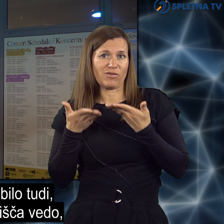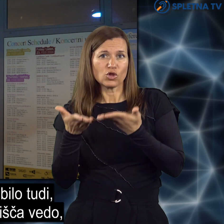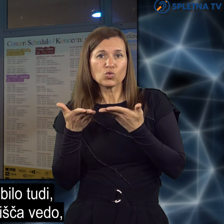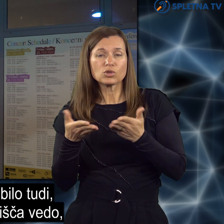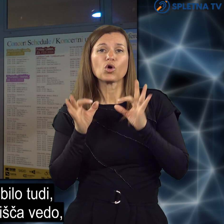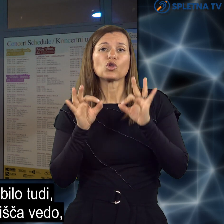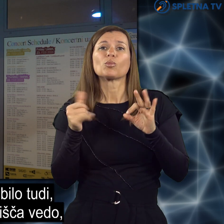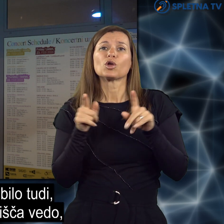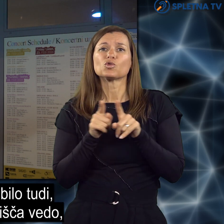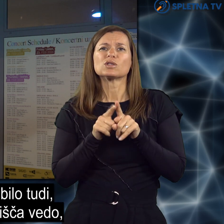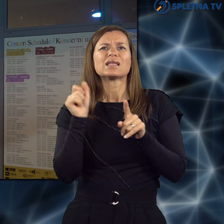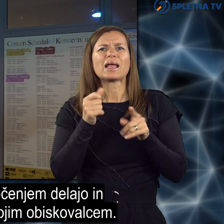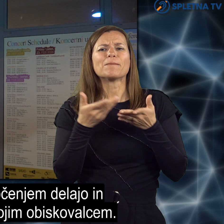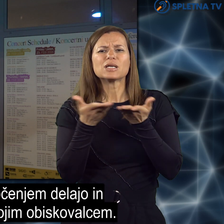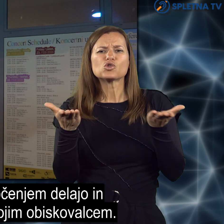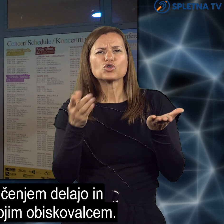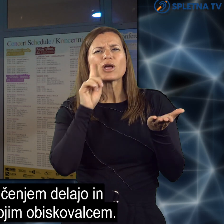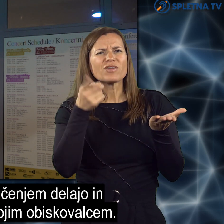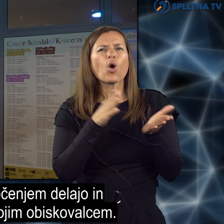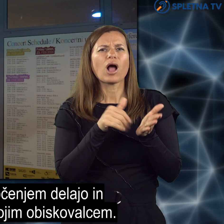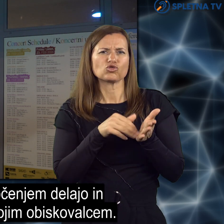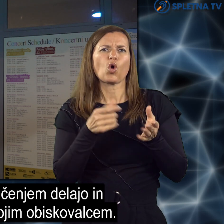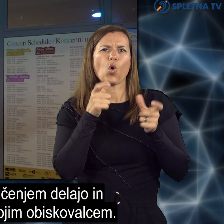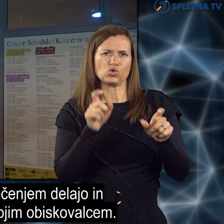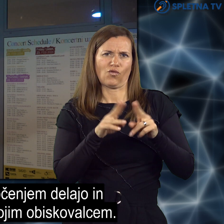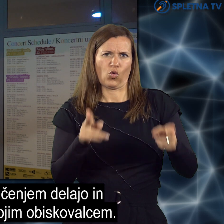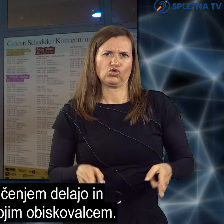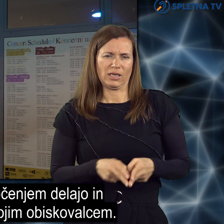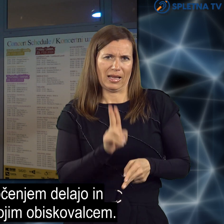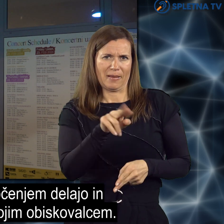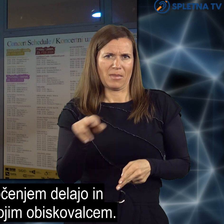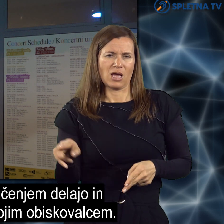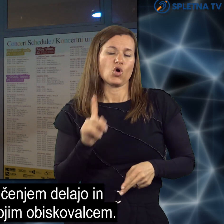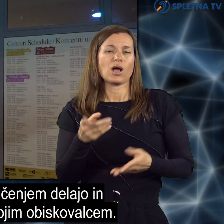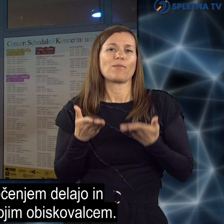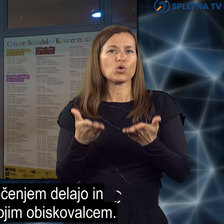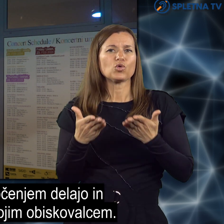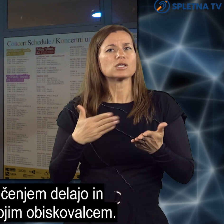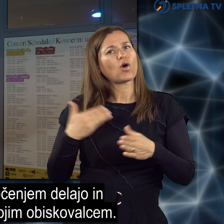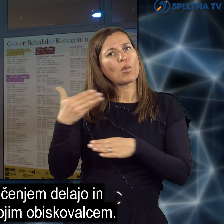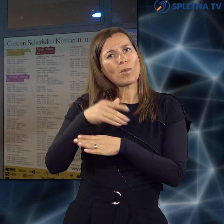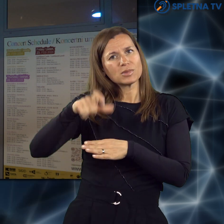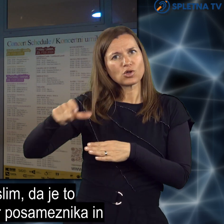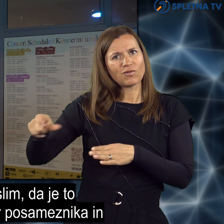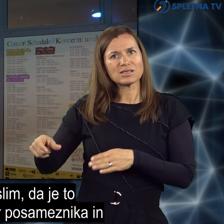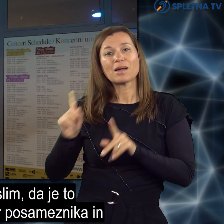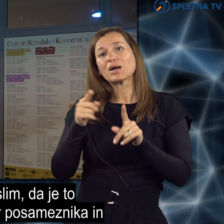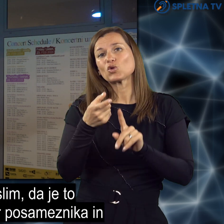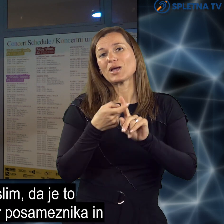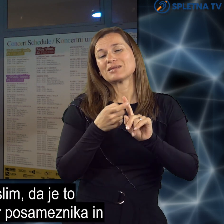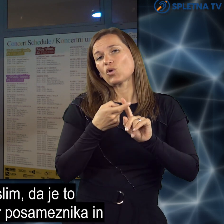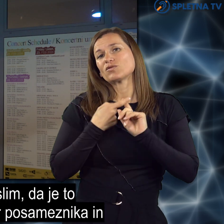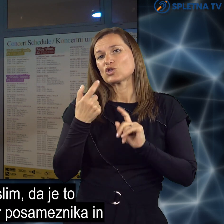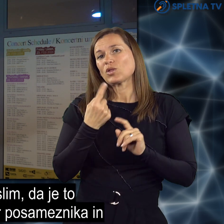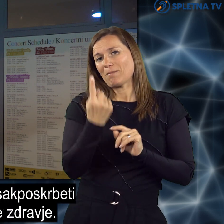tudi, da prizorišča vejo, s kakšnim ozvočenjem delajo in kaj namenjajo svojim obiskovalcem, ampak mislim, da je to predvsem